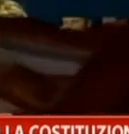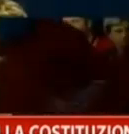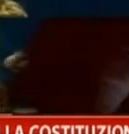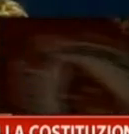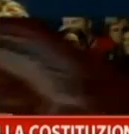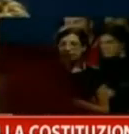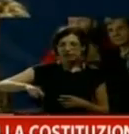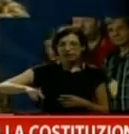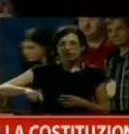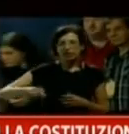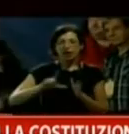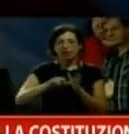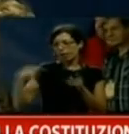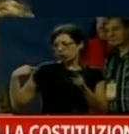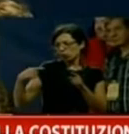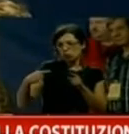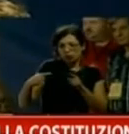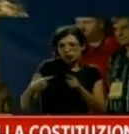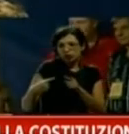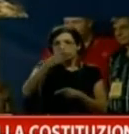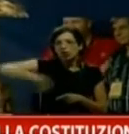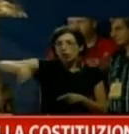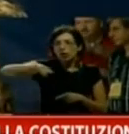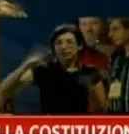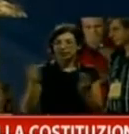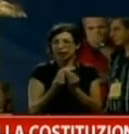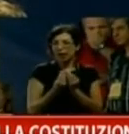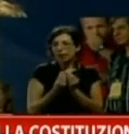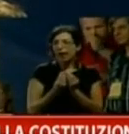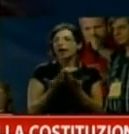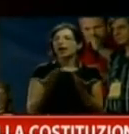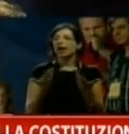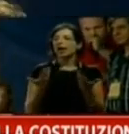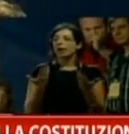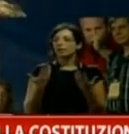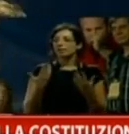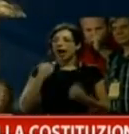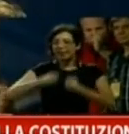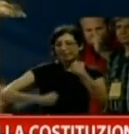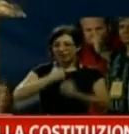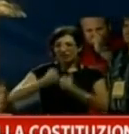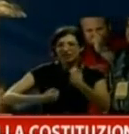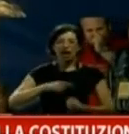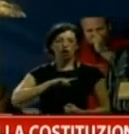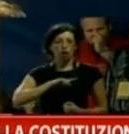se noi negli ultimi tempi ci siamo mossi in questo modo azzardato,